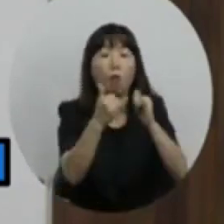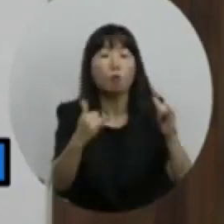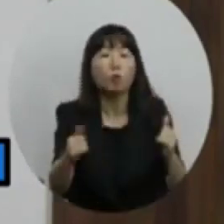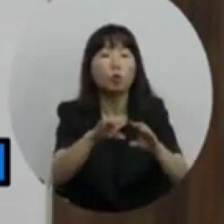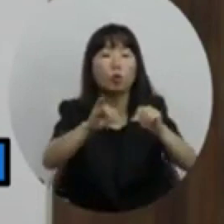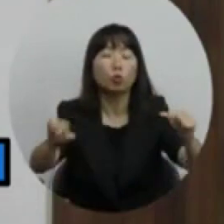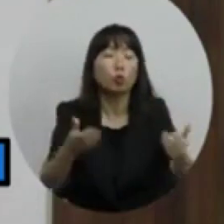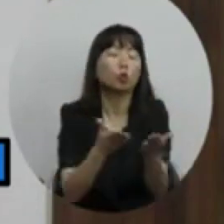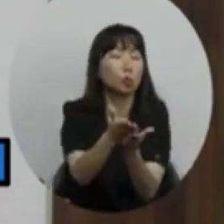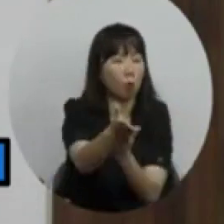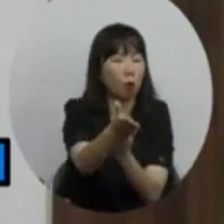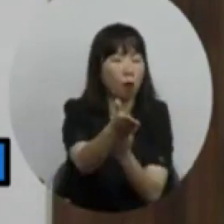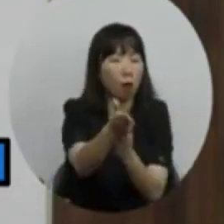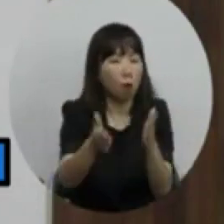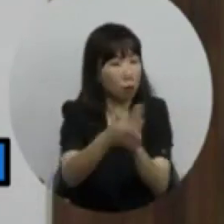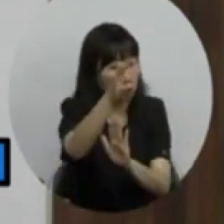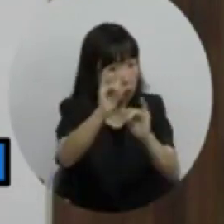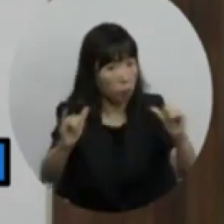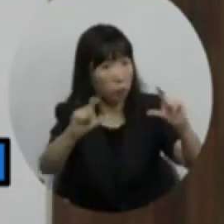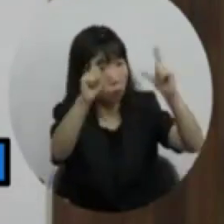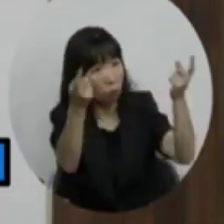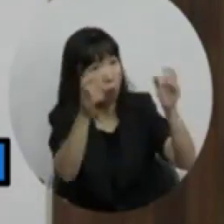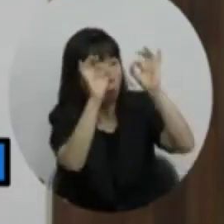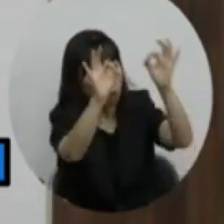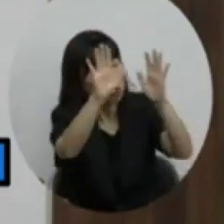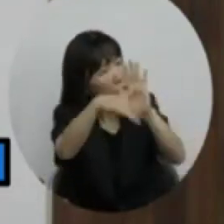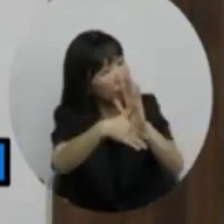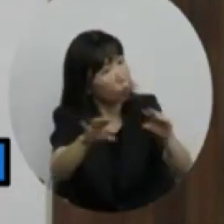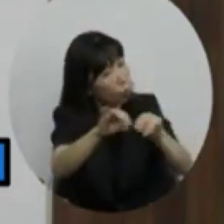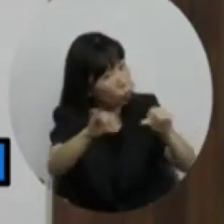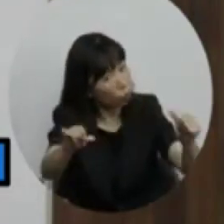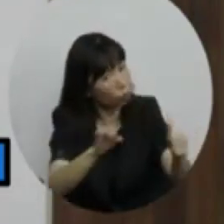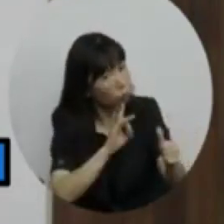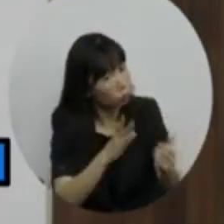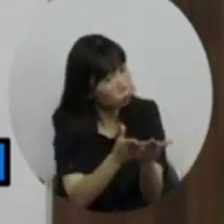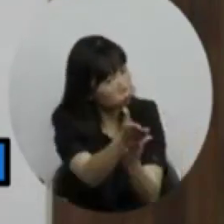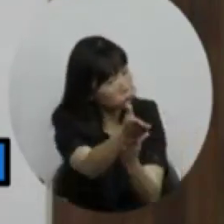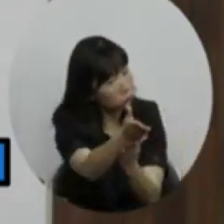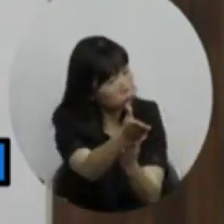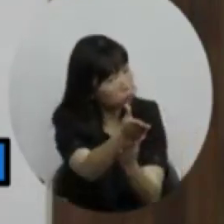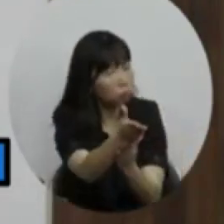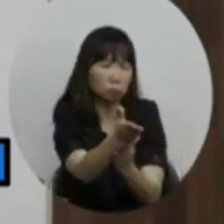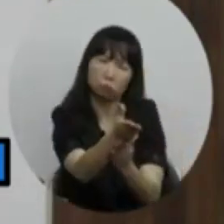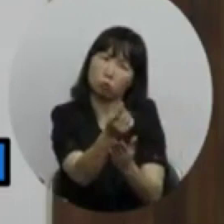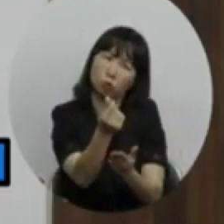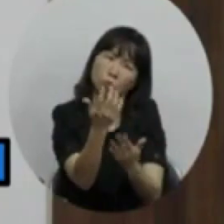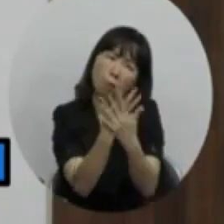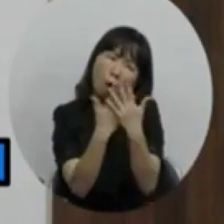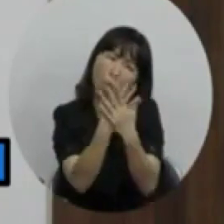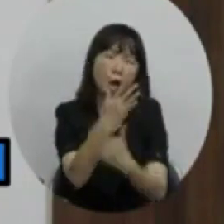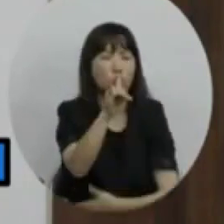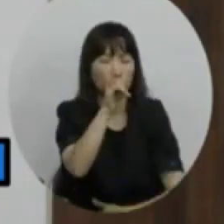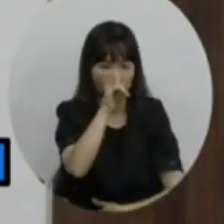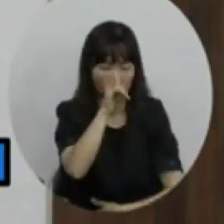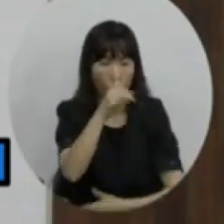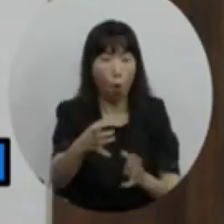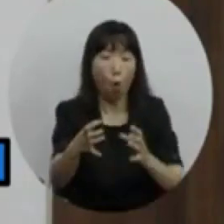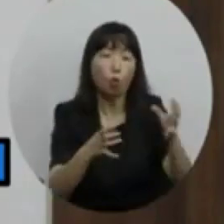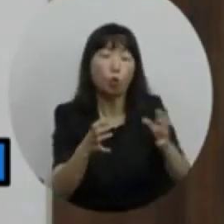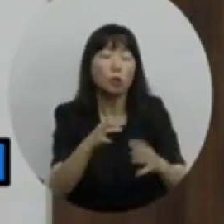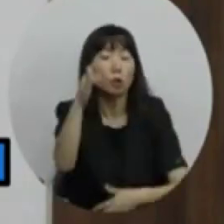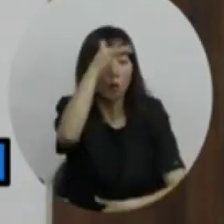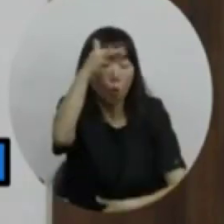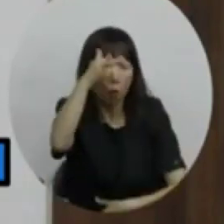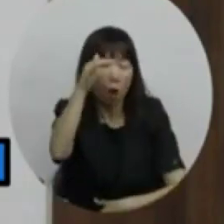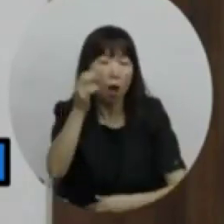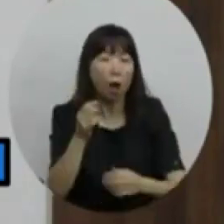시민이 보았을 때 우리 토지 민원만 취급하는 거로 오인할 수도 있고 그래서 그 문제도 있고 도자기 관광산업의